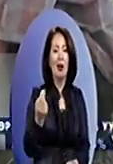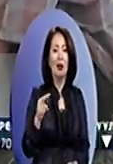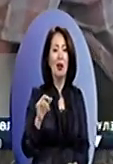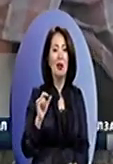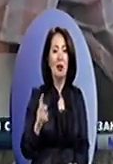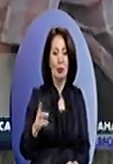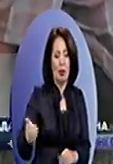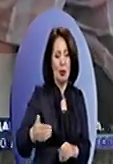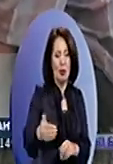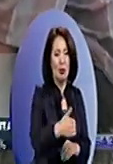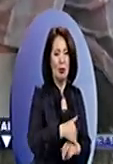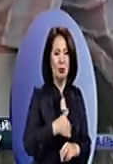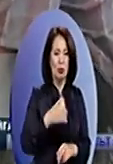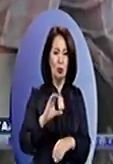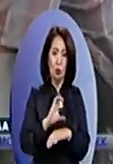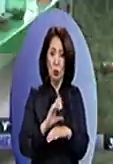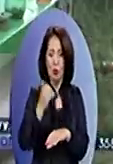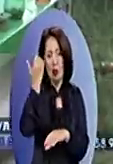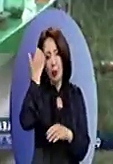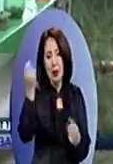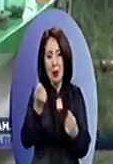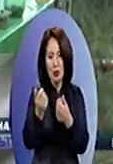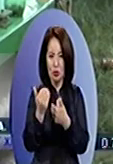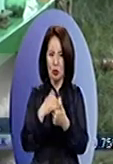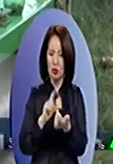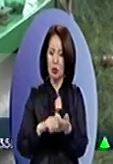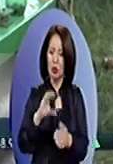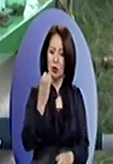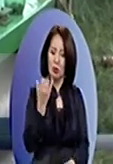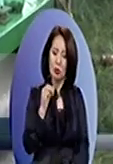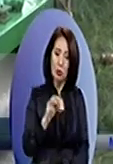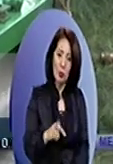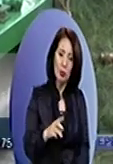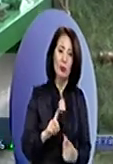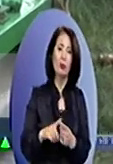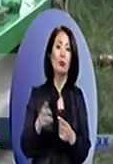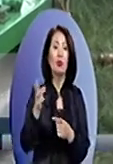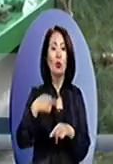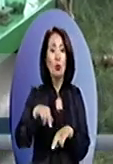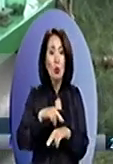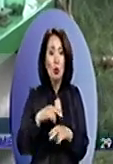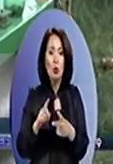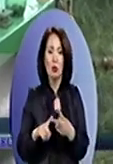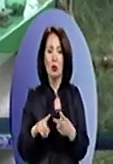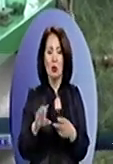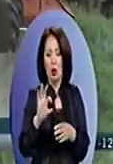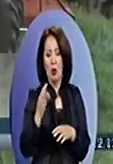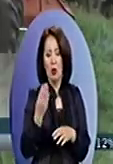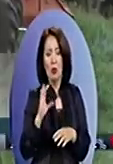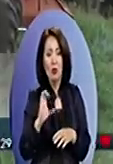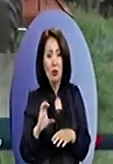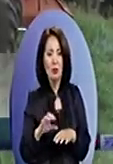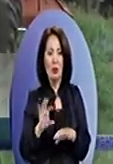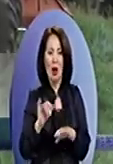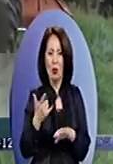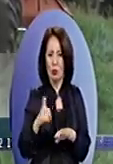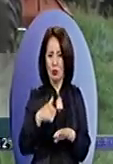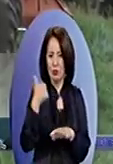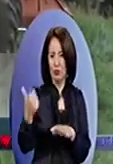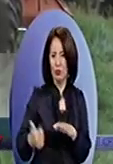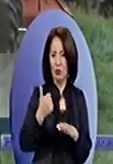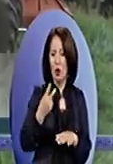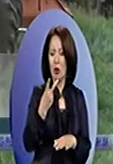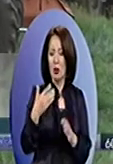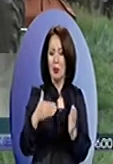оролцоо чухал байна. Энэ жилийн тухайд аймаг нийслэл сум дүүргийн зайлшгүй бэлтгэх өвс тэжээлийн аюулгүй нөөц болгож 25,000 гаруй тонн